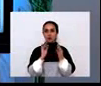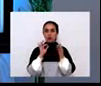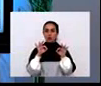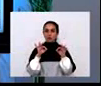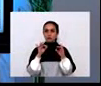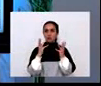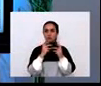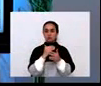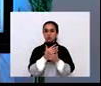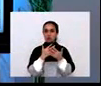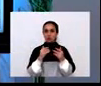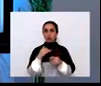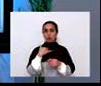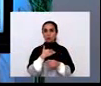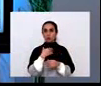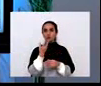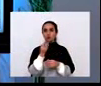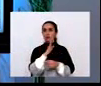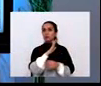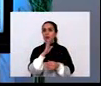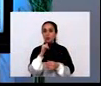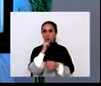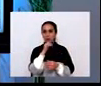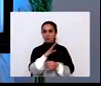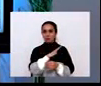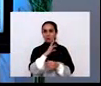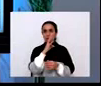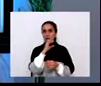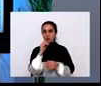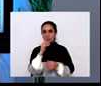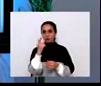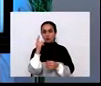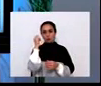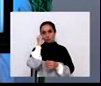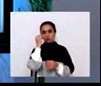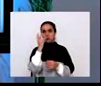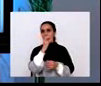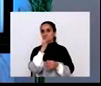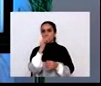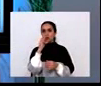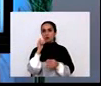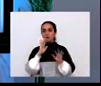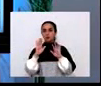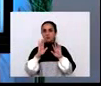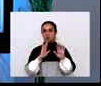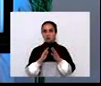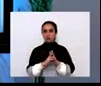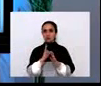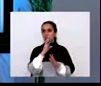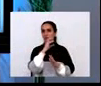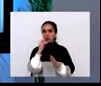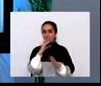автотехники. Мы еще не побывали ни в музеях, ни на выставках.